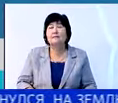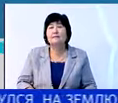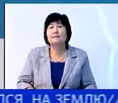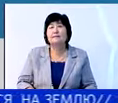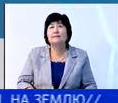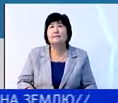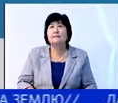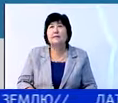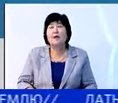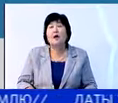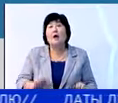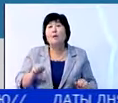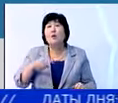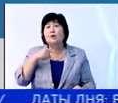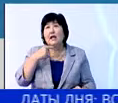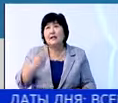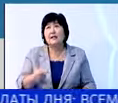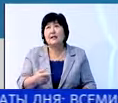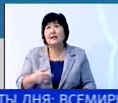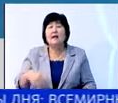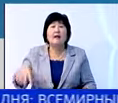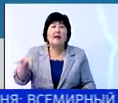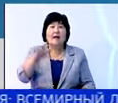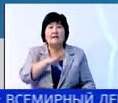И хочу вам сказать имя всех